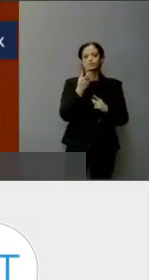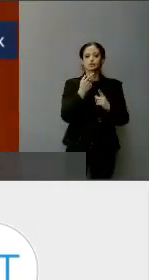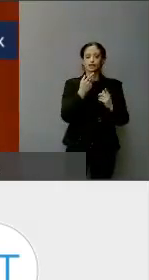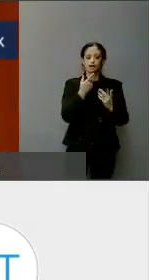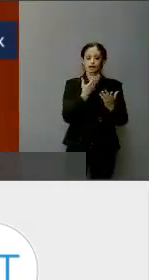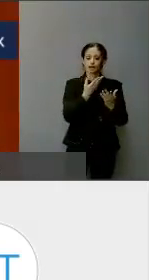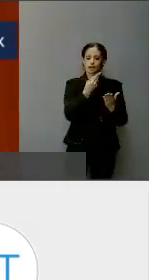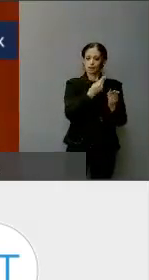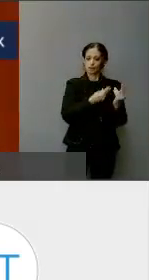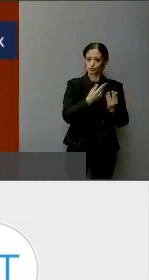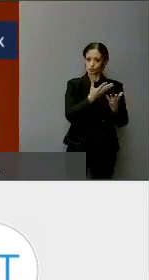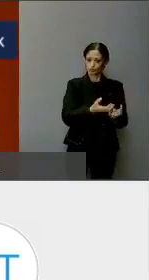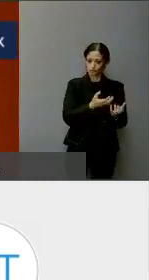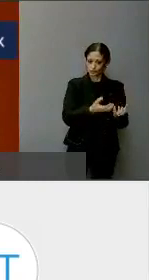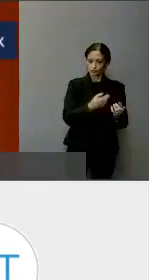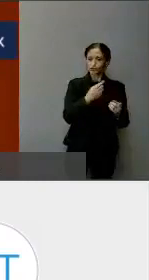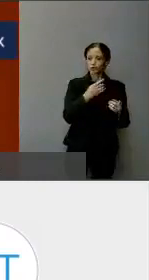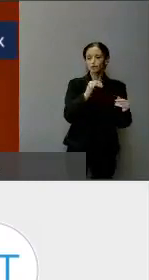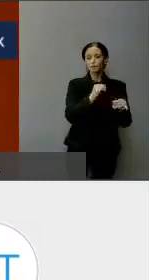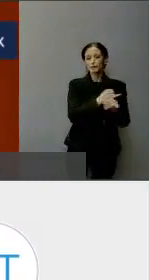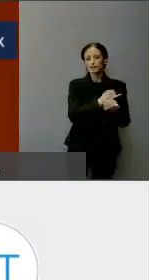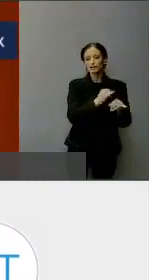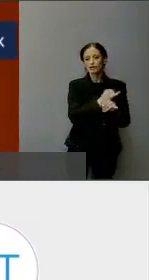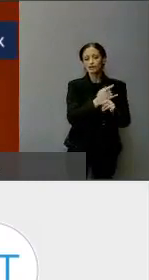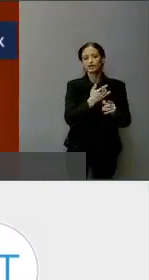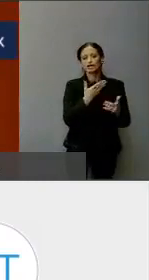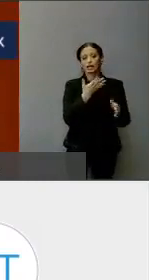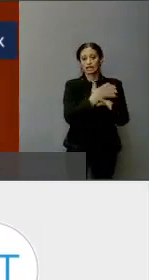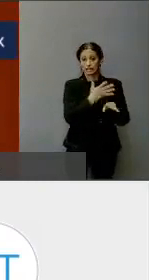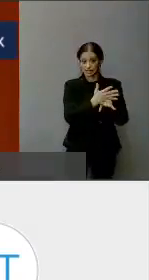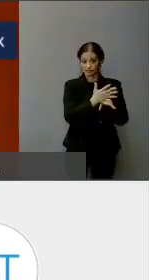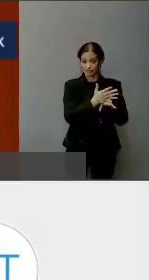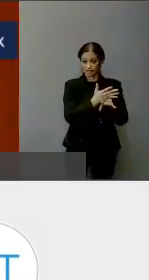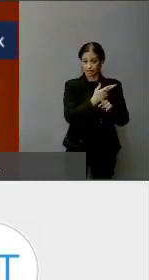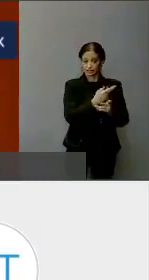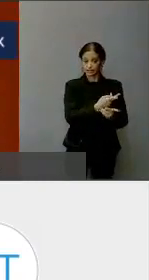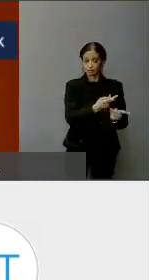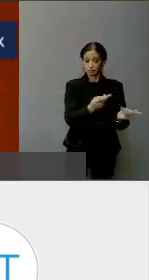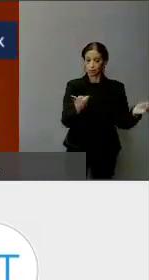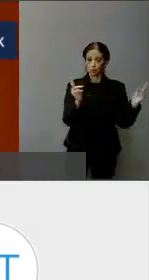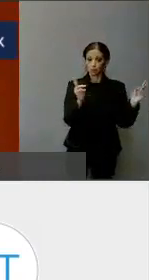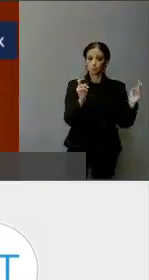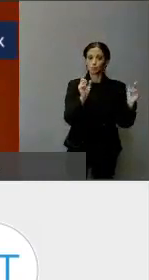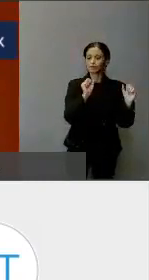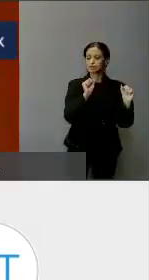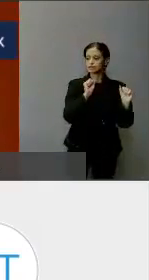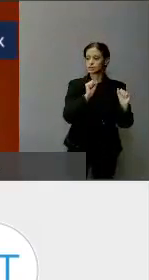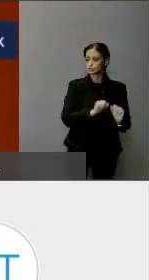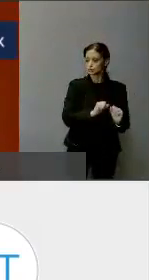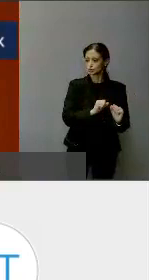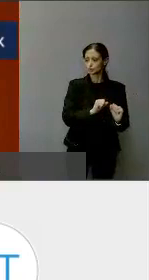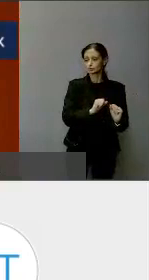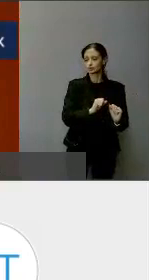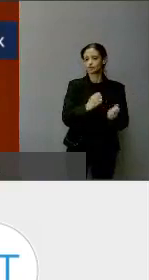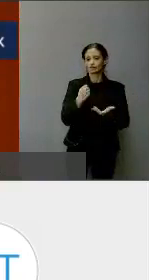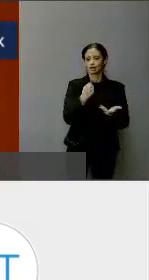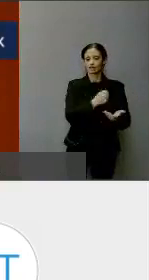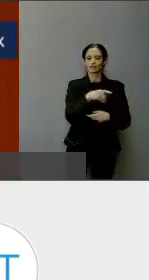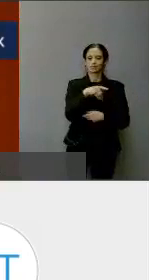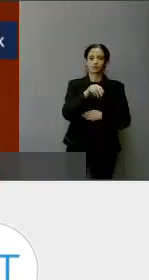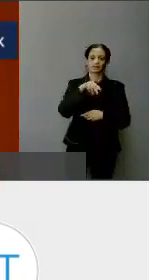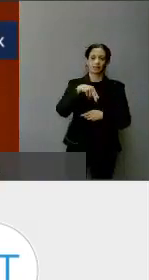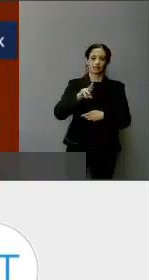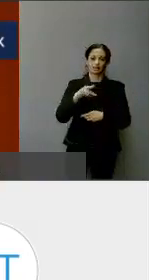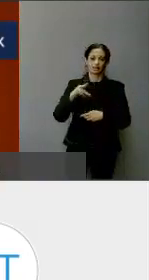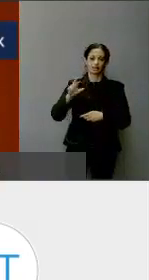cui costi pubblici di intervento potranno essere coperti con i finanziamenti del pm rr o altri finanziamenti pubblici